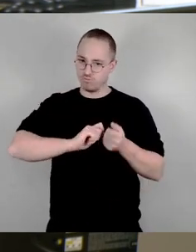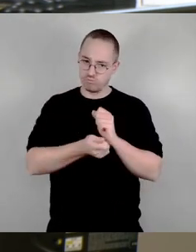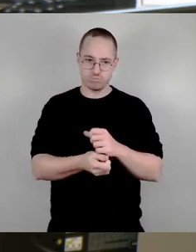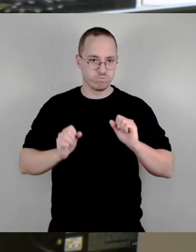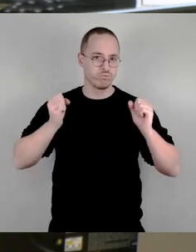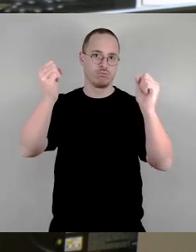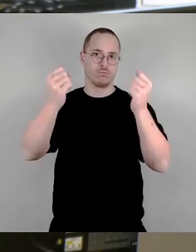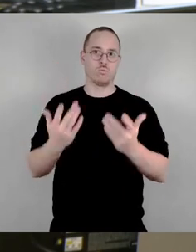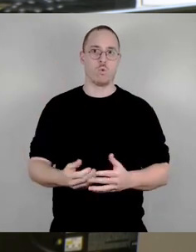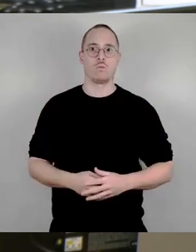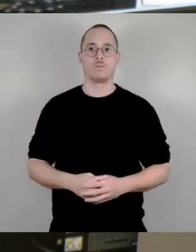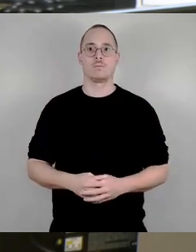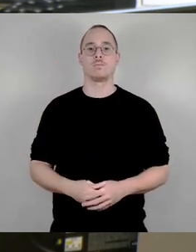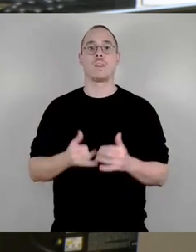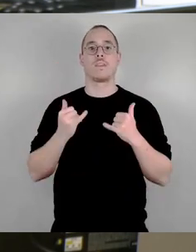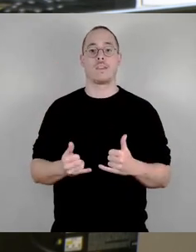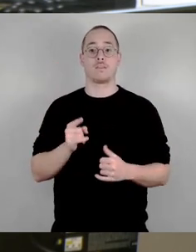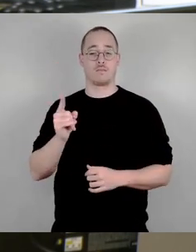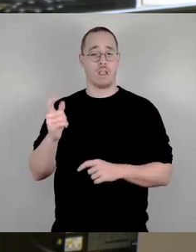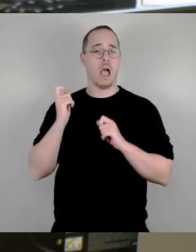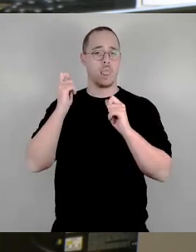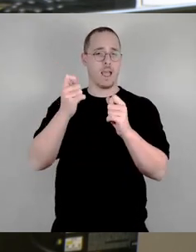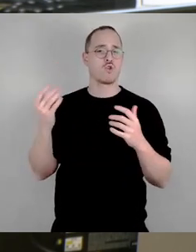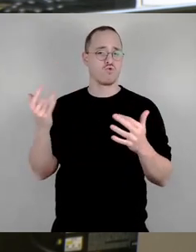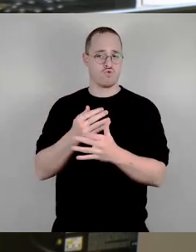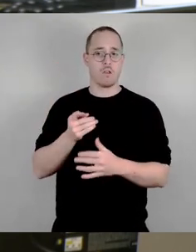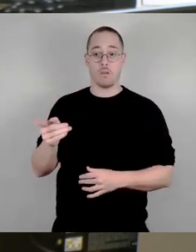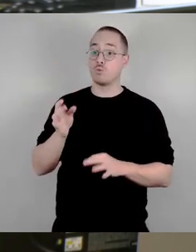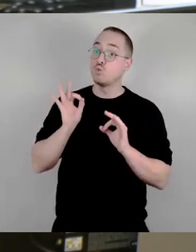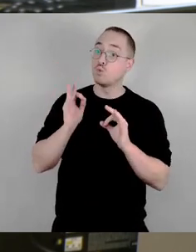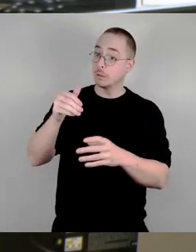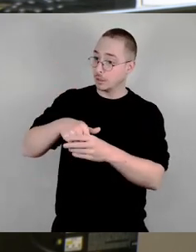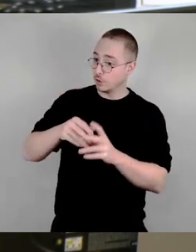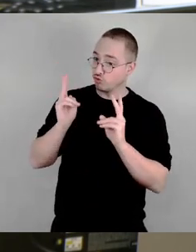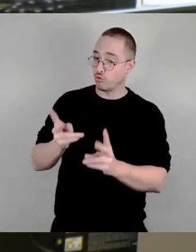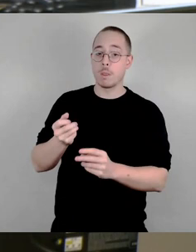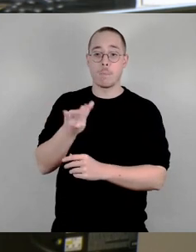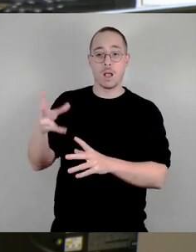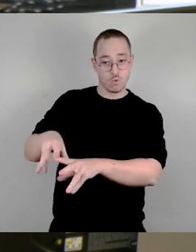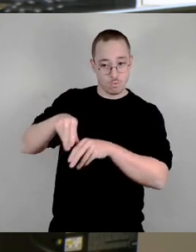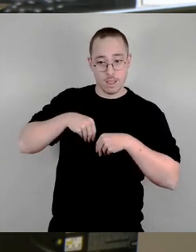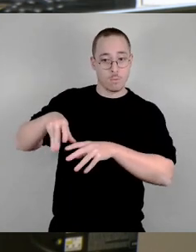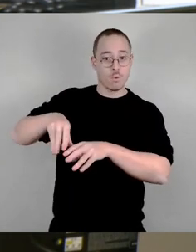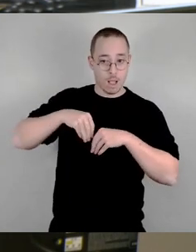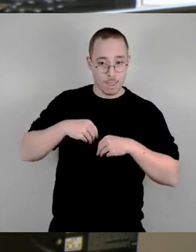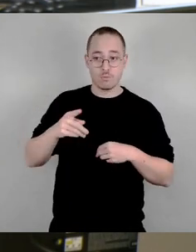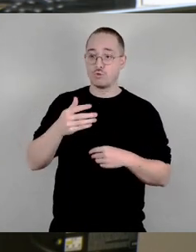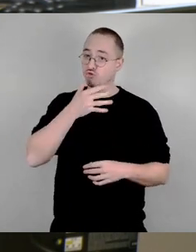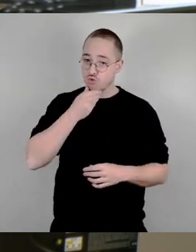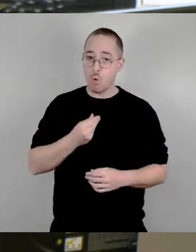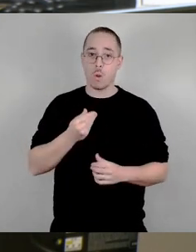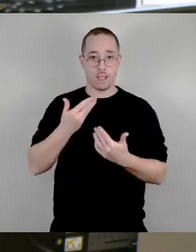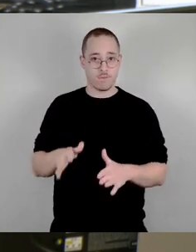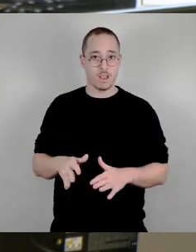wir haben die Sachen übernommen und das war auch sehr konstruktiv und ja auch eine einstimmige Beschlussempfehlung im Sportausschuss,